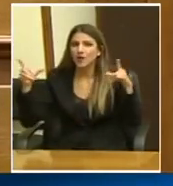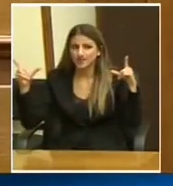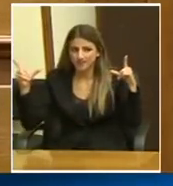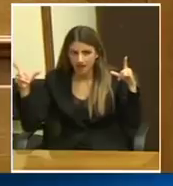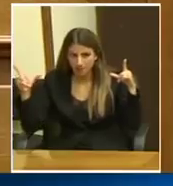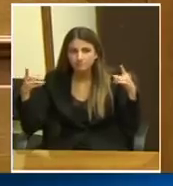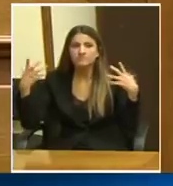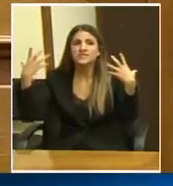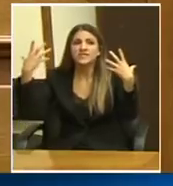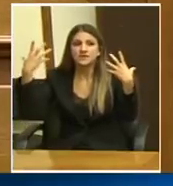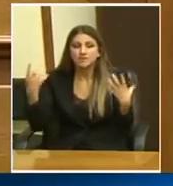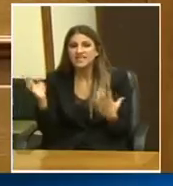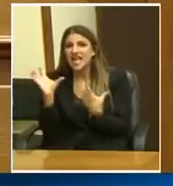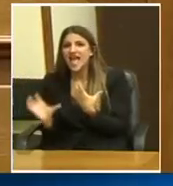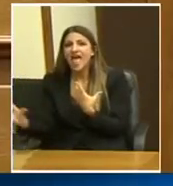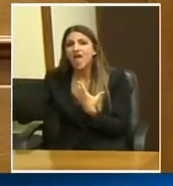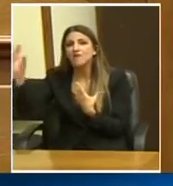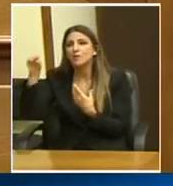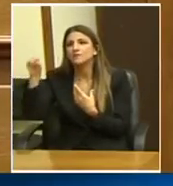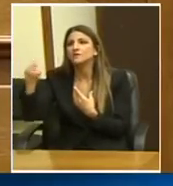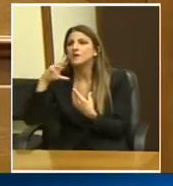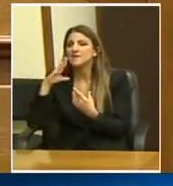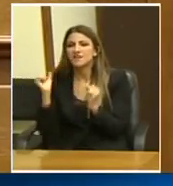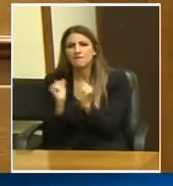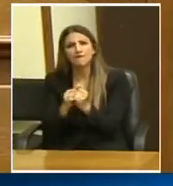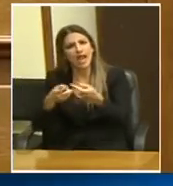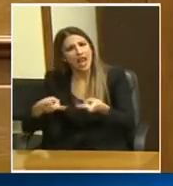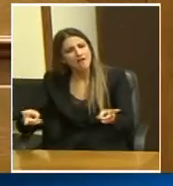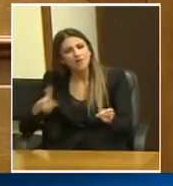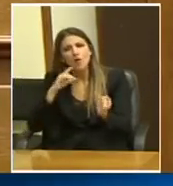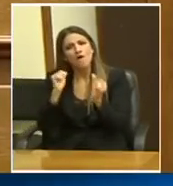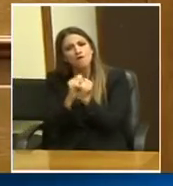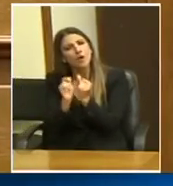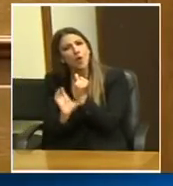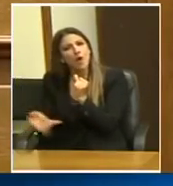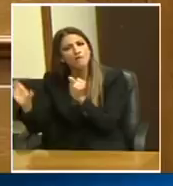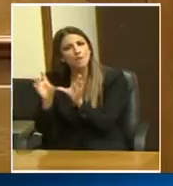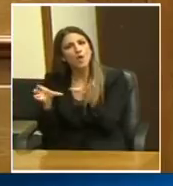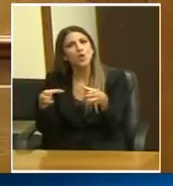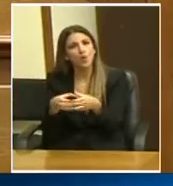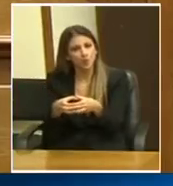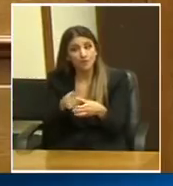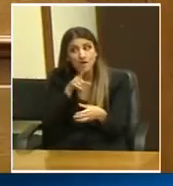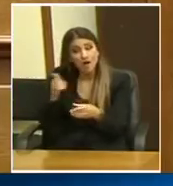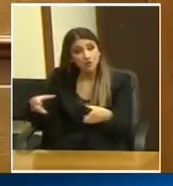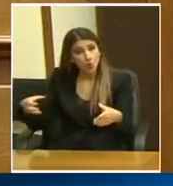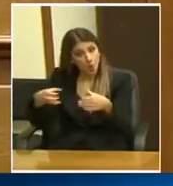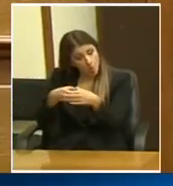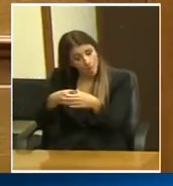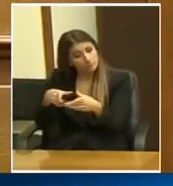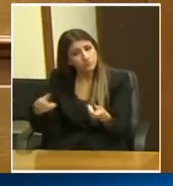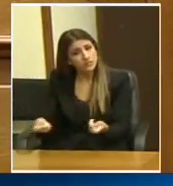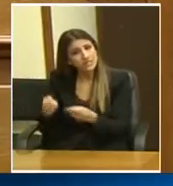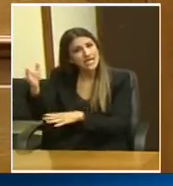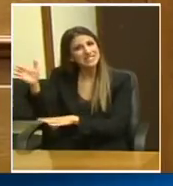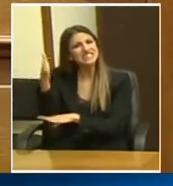καταγεγραμμένη στην ευρωπαϊκή πολιτική σκηνή ως ένα φιλελεύθερο, φιλοευρωπαϊκό κόμμα. Ένα κόμμα το οποίο σήκωσε τη σημαία,